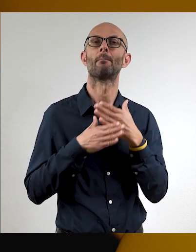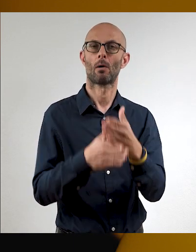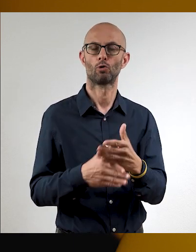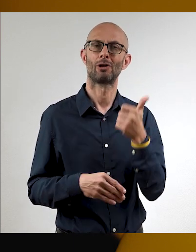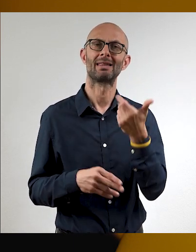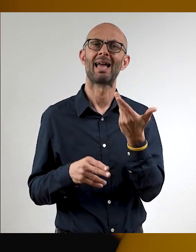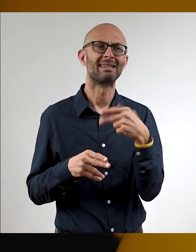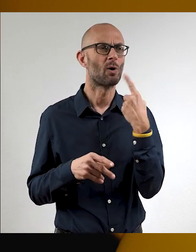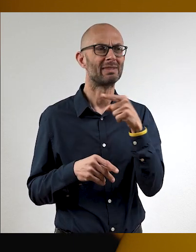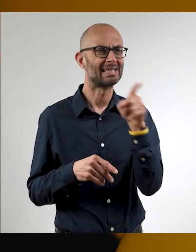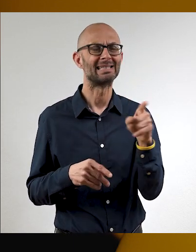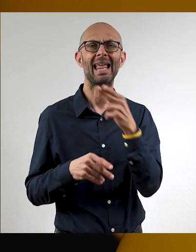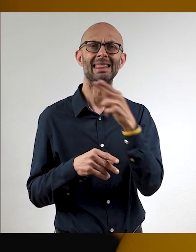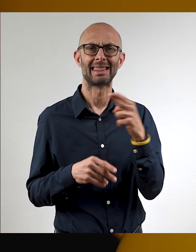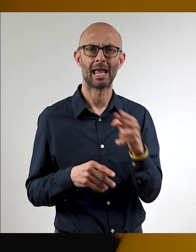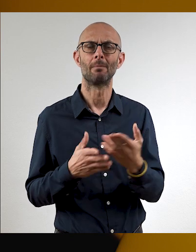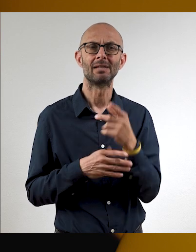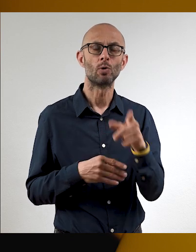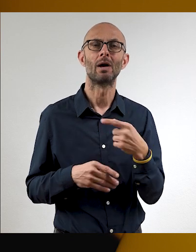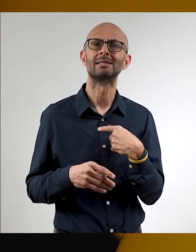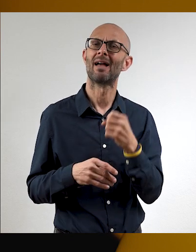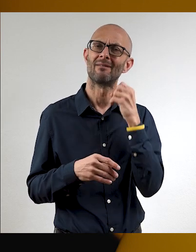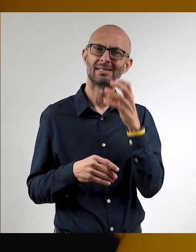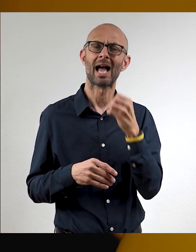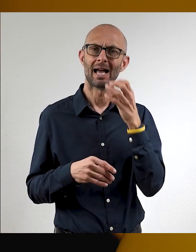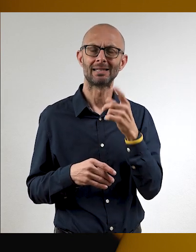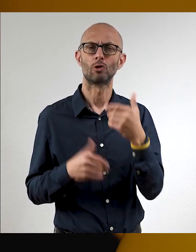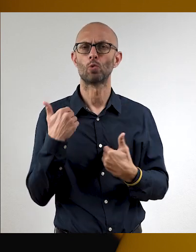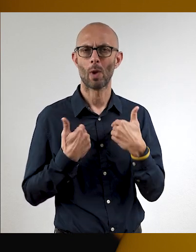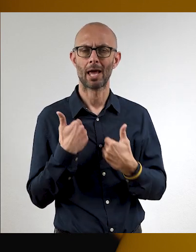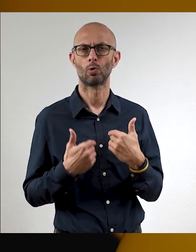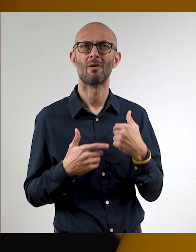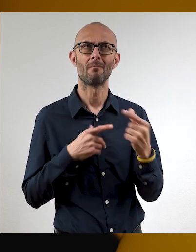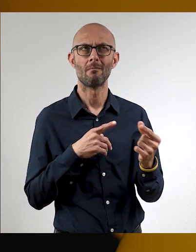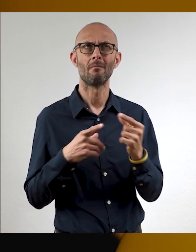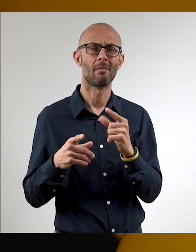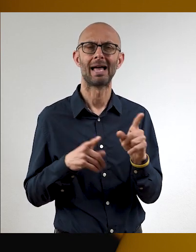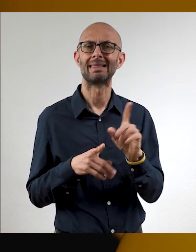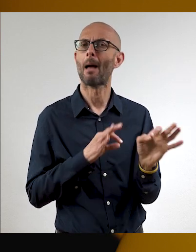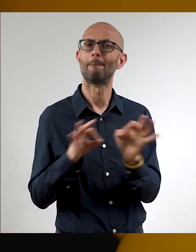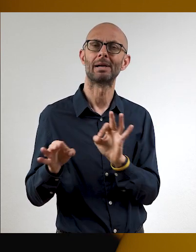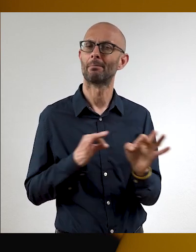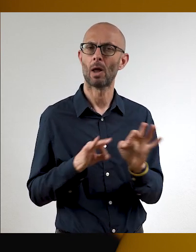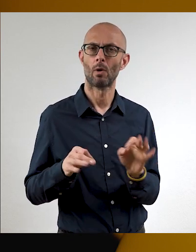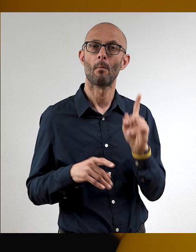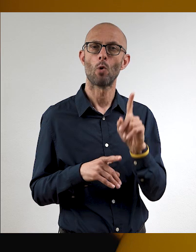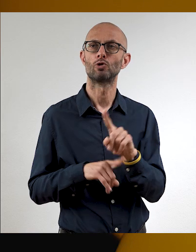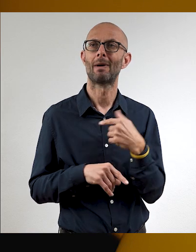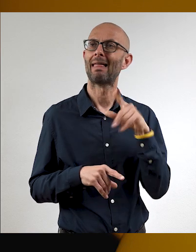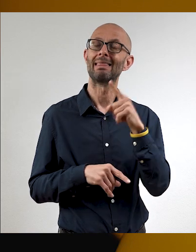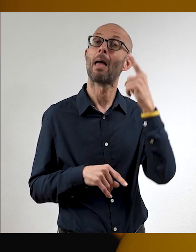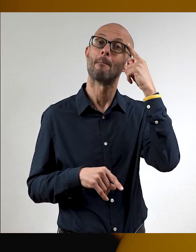pomoči ena izmed tistih tem, za katere se v vsakodnevnem življenju nekako ne pripravljamo oziroma